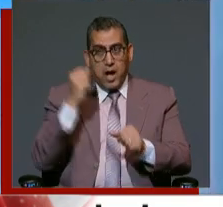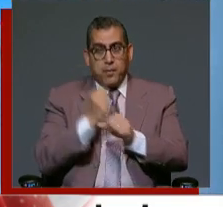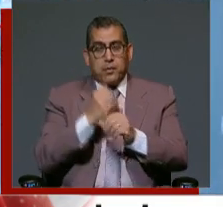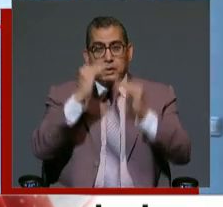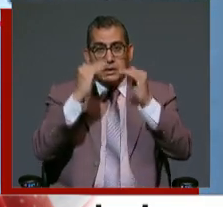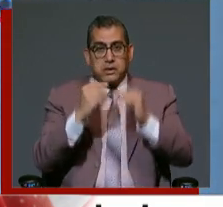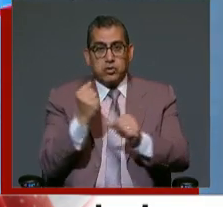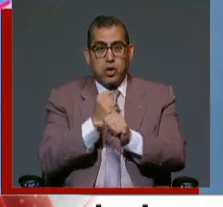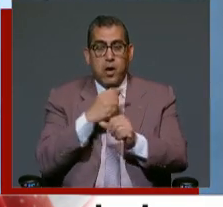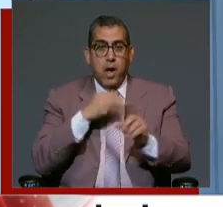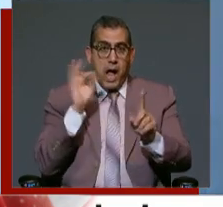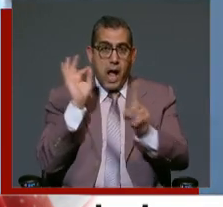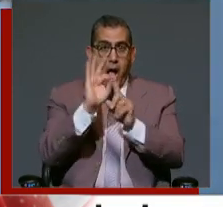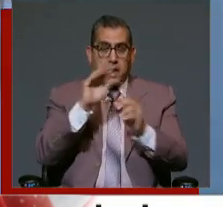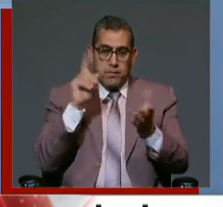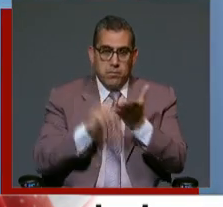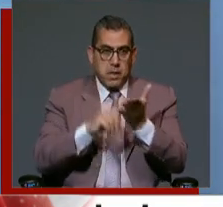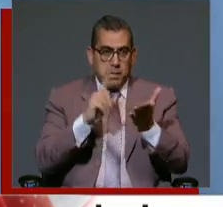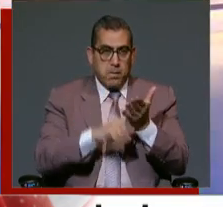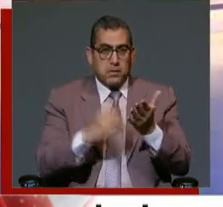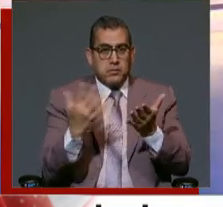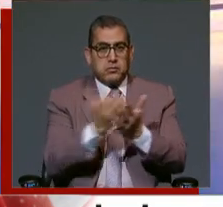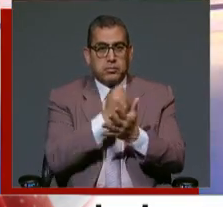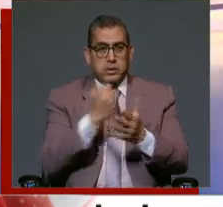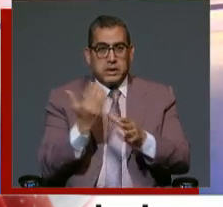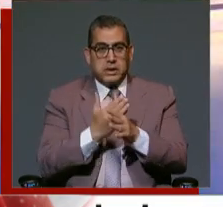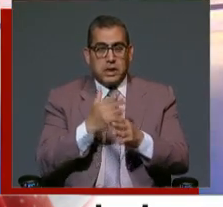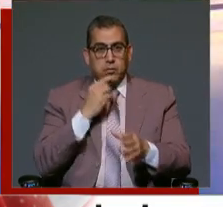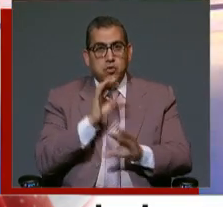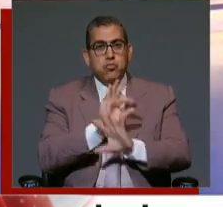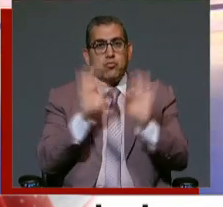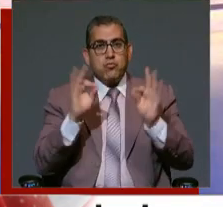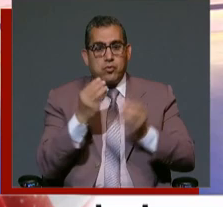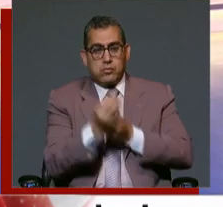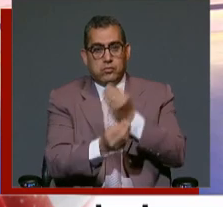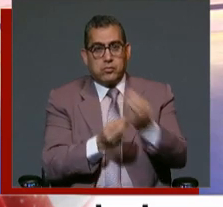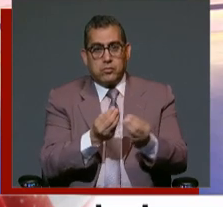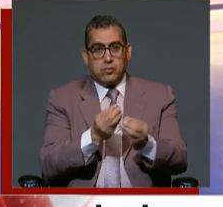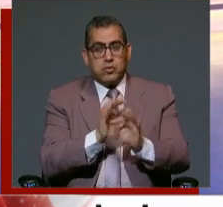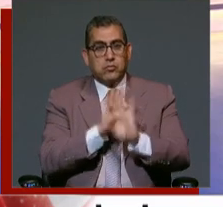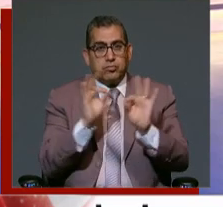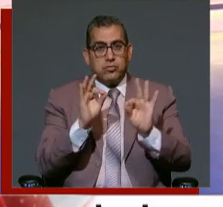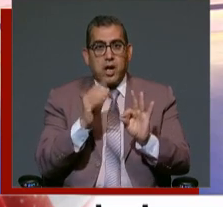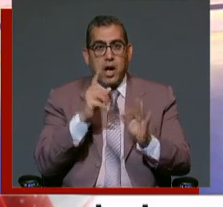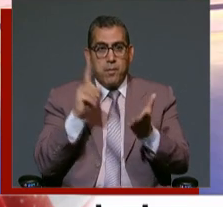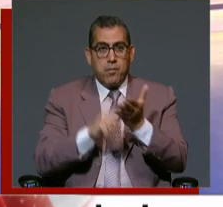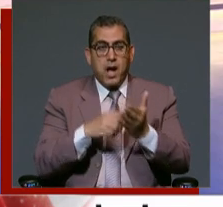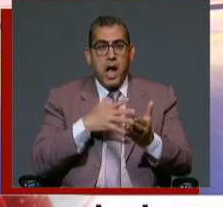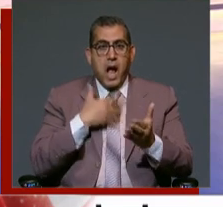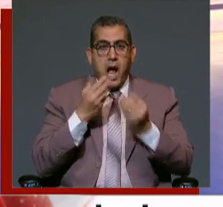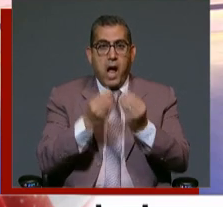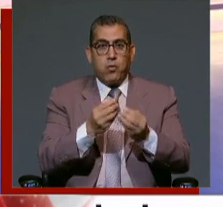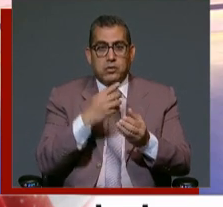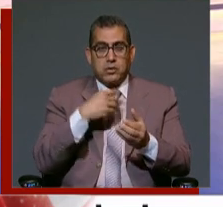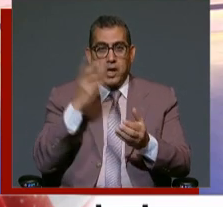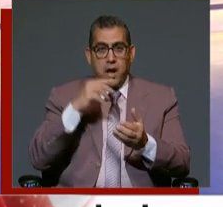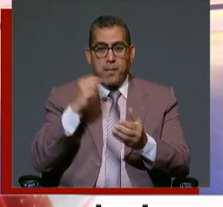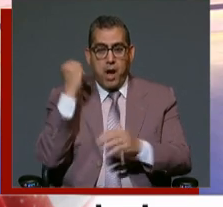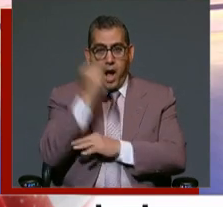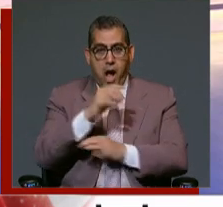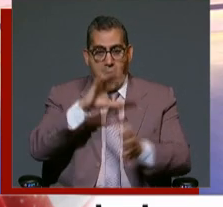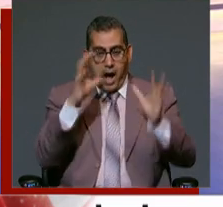هو الهدف الحقيقي من أجل توفير ما يستلزم لهذا الكوكب كوكب